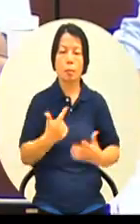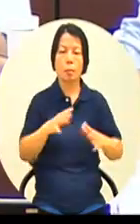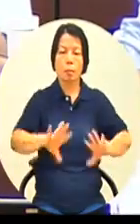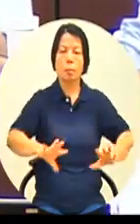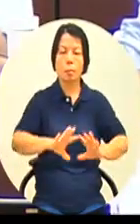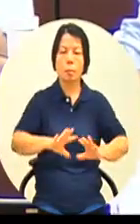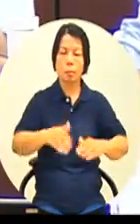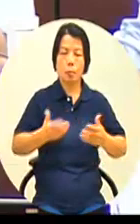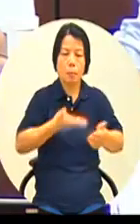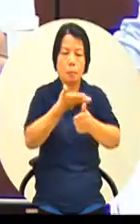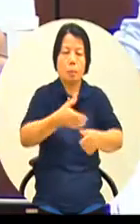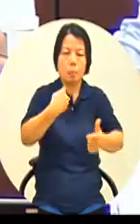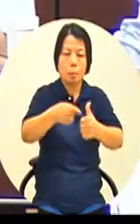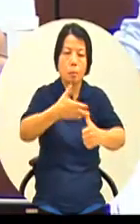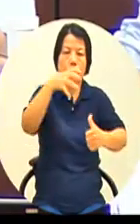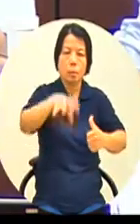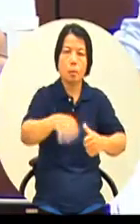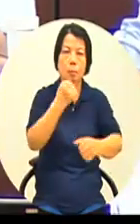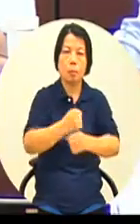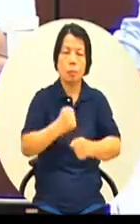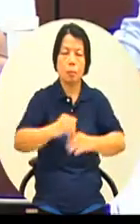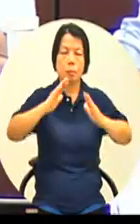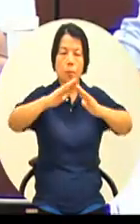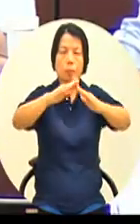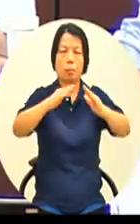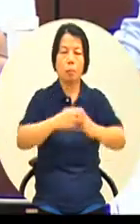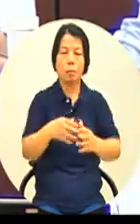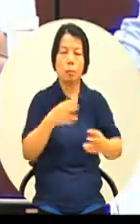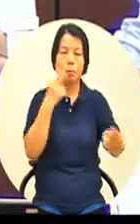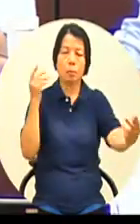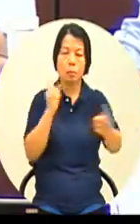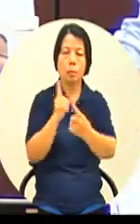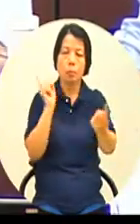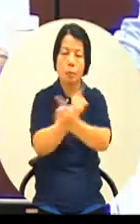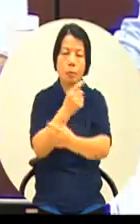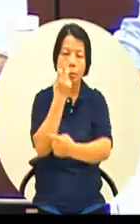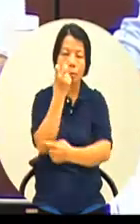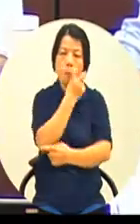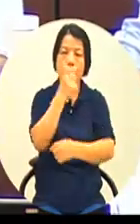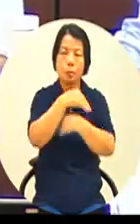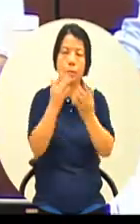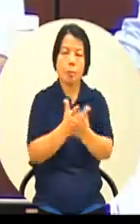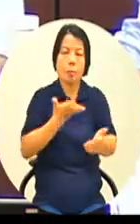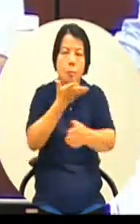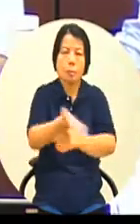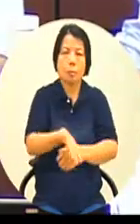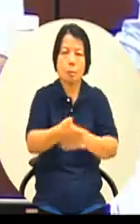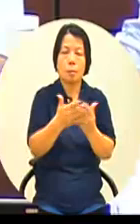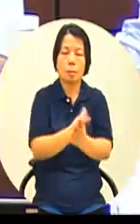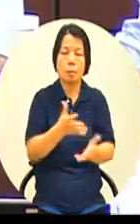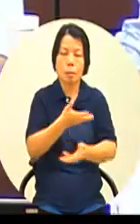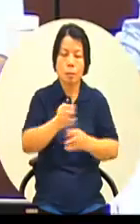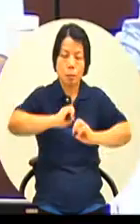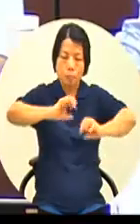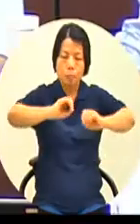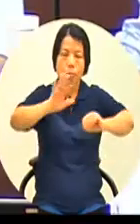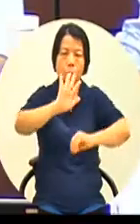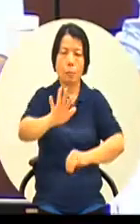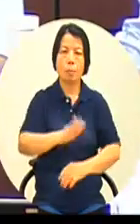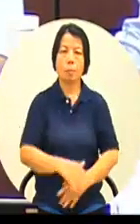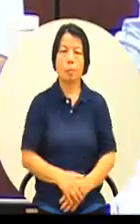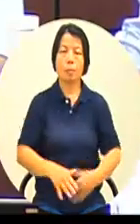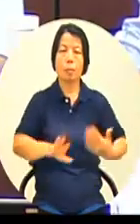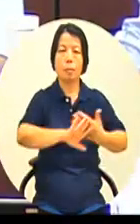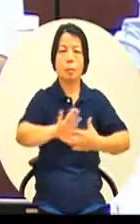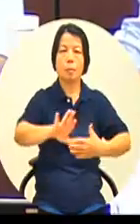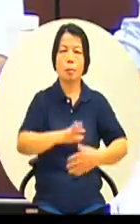交给我们教育局，在做这个城市互访或者是交流的时候呢，能够提供给这个做一个宣传。那另外